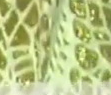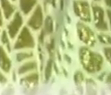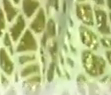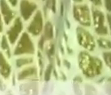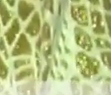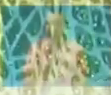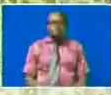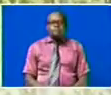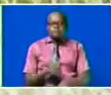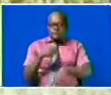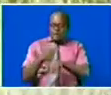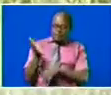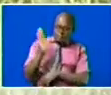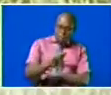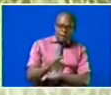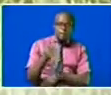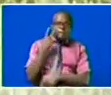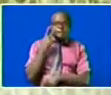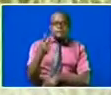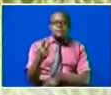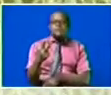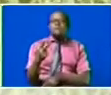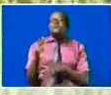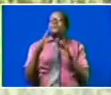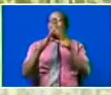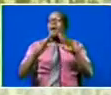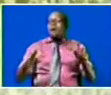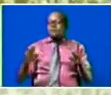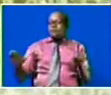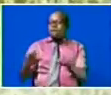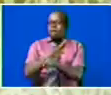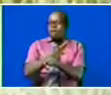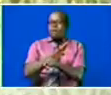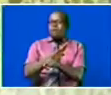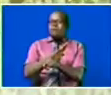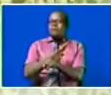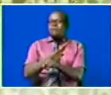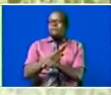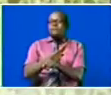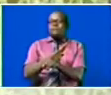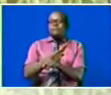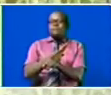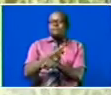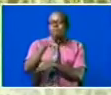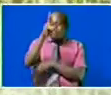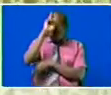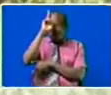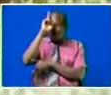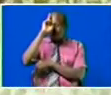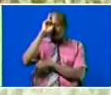Niliporudi niliona tu mama yangu imeja kuuliza. Mama yangu ndo alikuwa